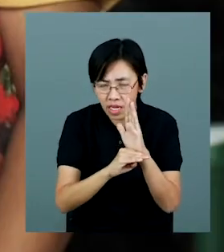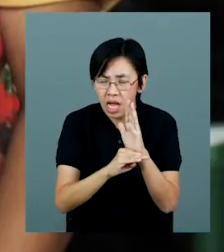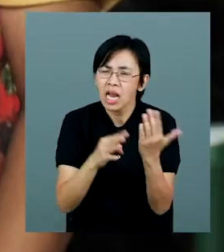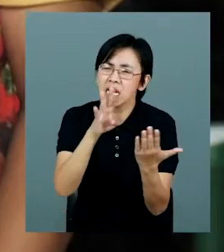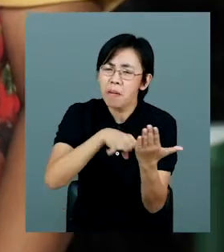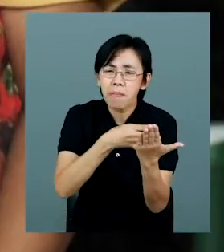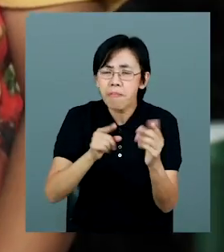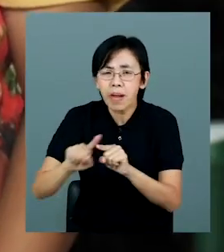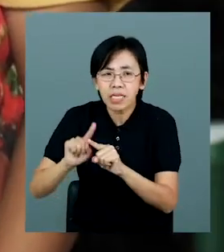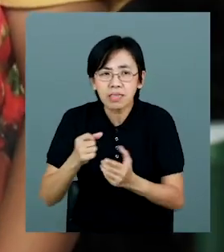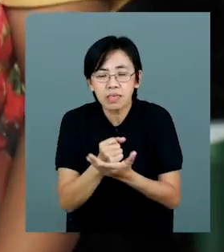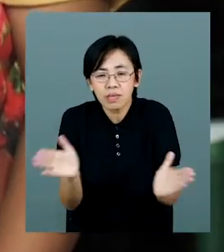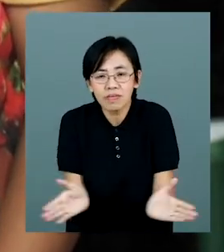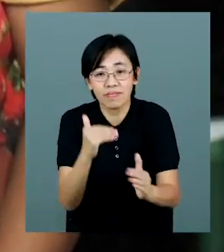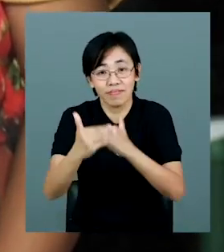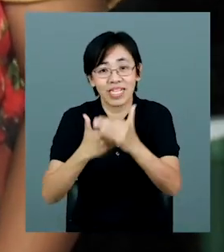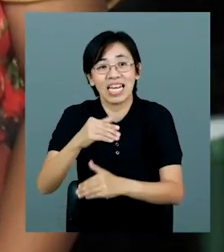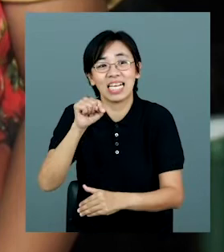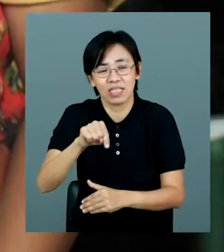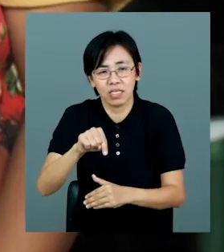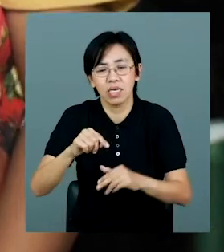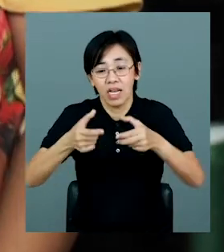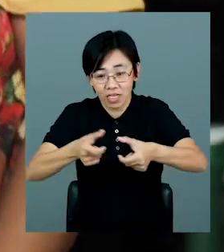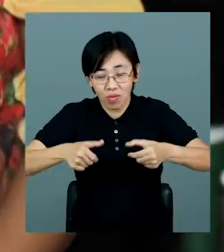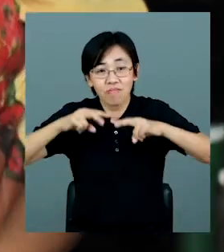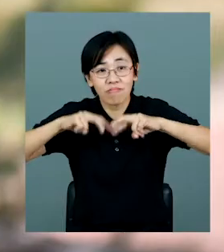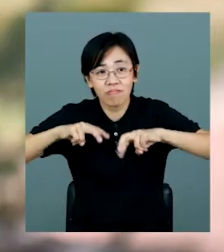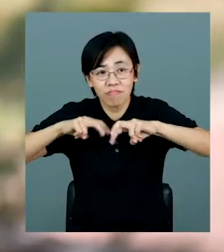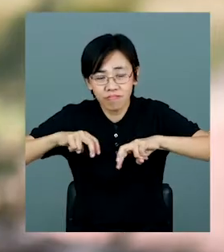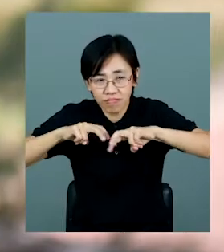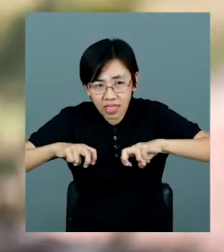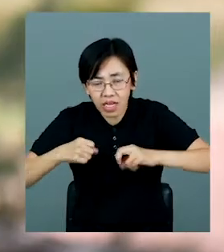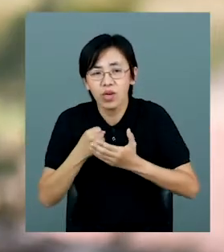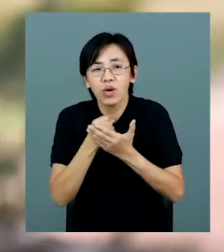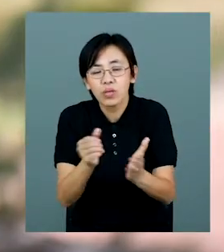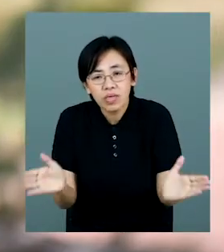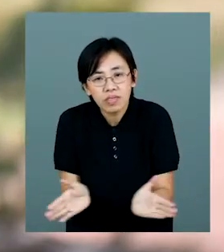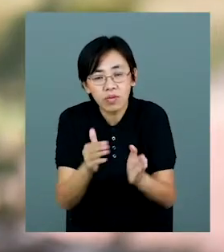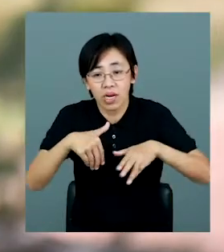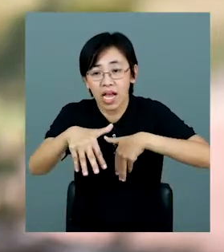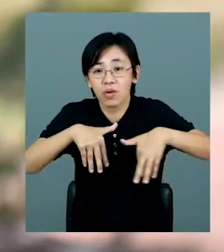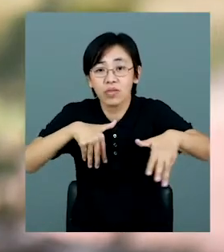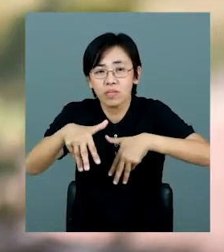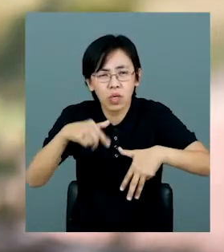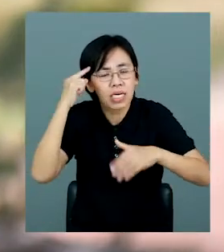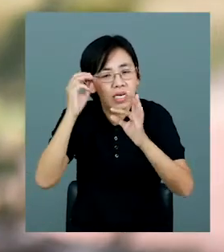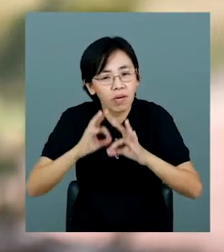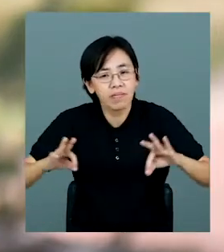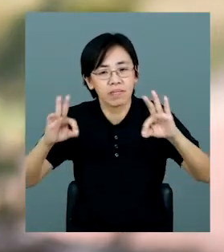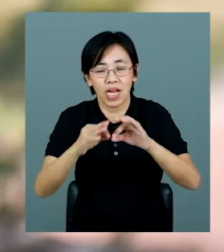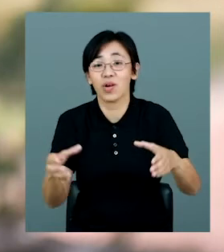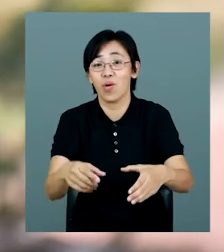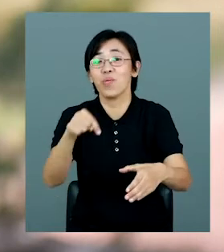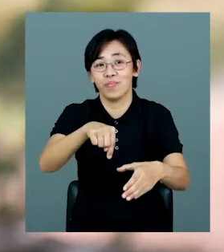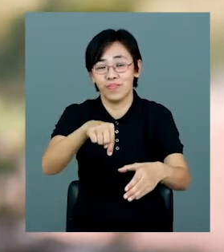การออกมาตรการยังไงเพื่อพัฒนาตรงจุดนี้งานวิจัยชิ้นนี้มันน่าจะช่วยกระตุ้นให้คนเห็นความสำคัญของคน